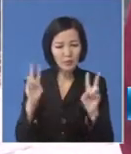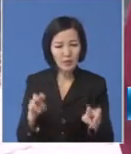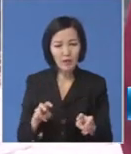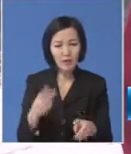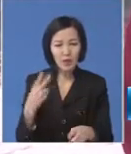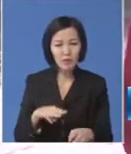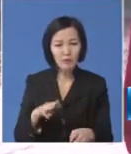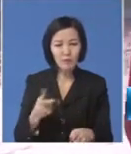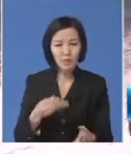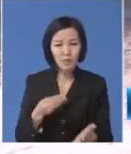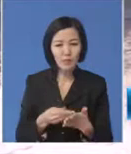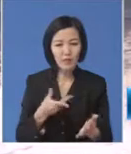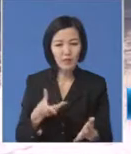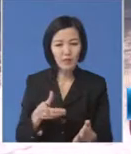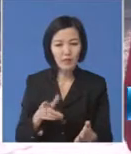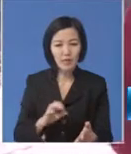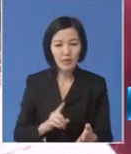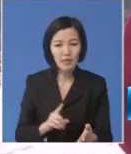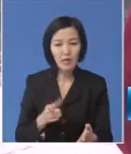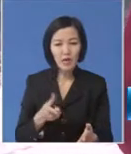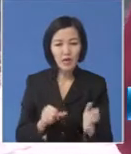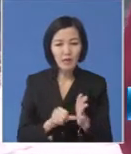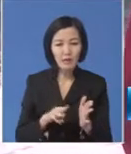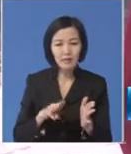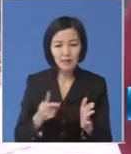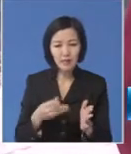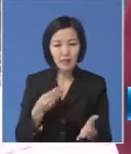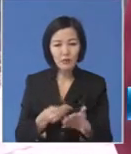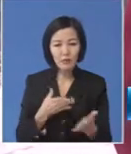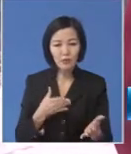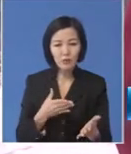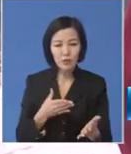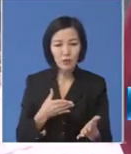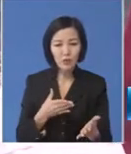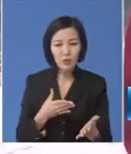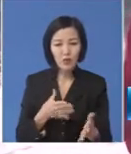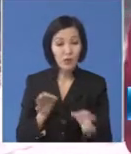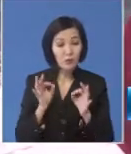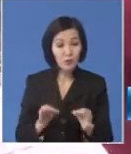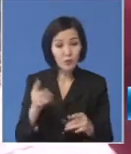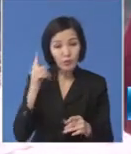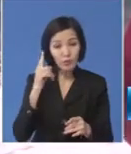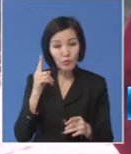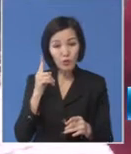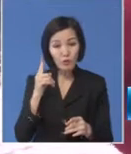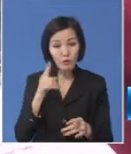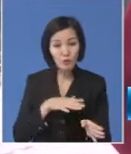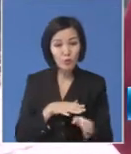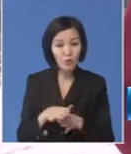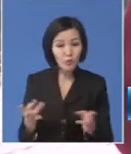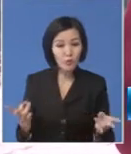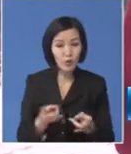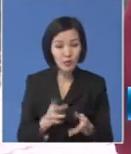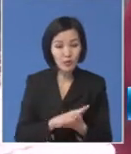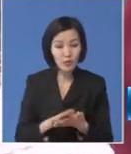теңгеге қымбаттаса, газ тек 6 теңгеге өсті. Және ол өз бағасын ақтайды. Себебі оны жеткізіп толтыруға жет. Және